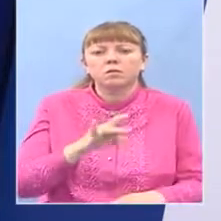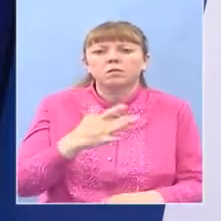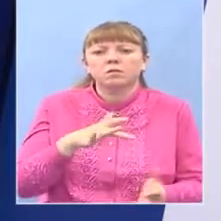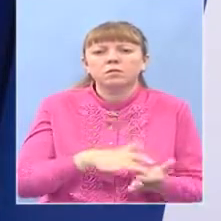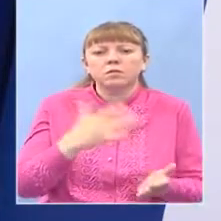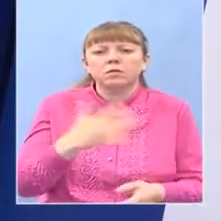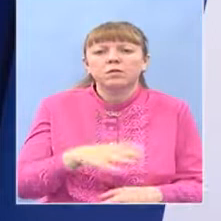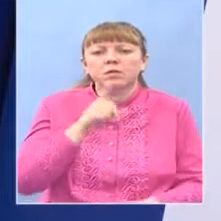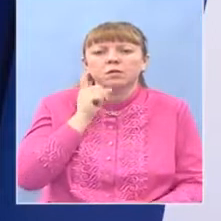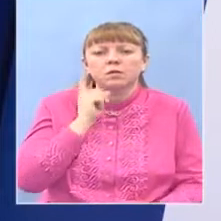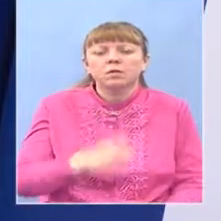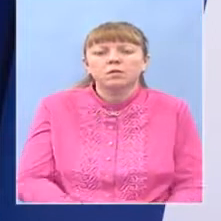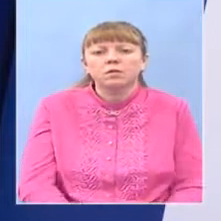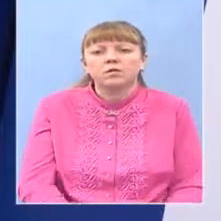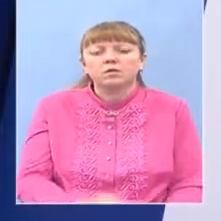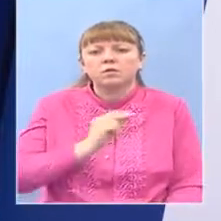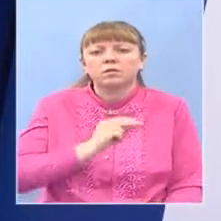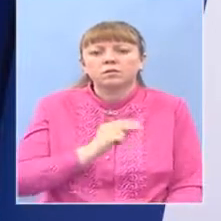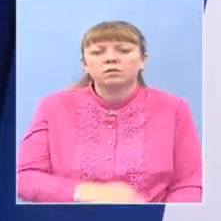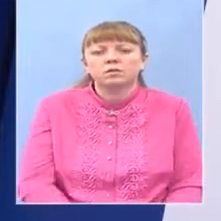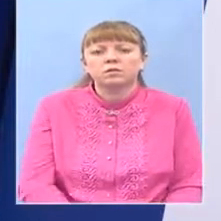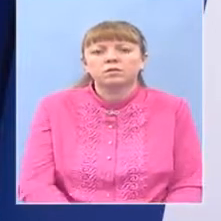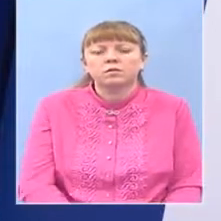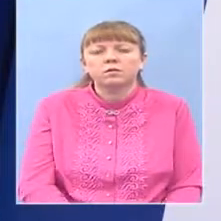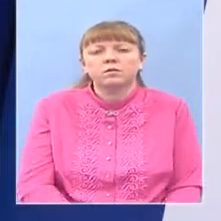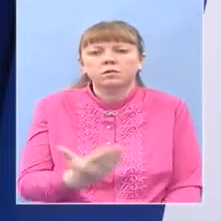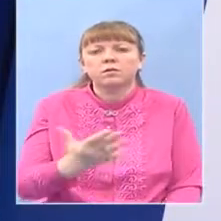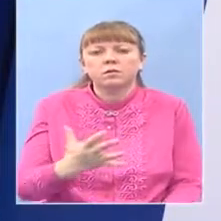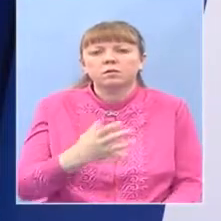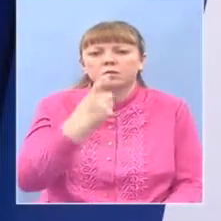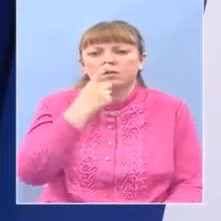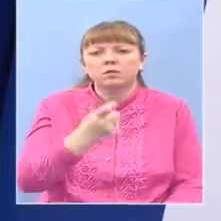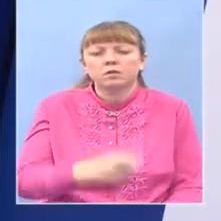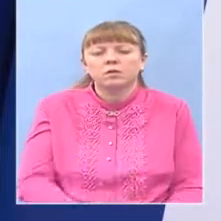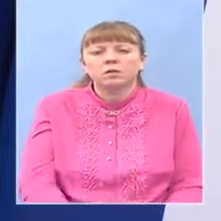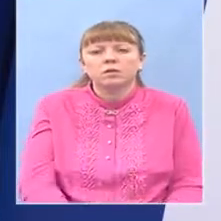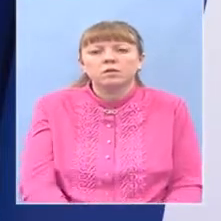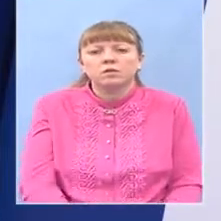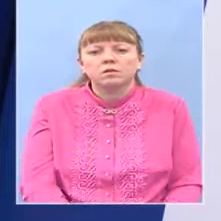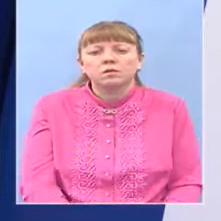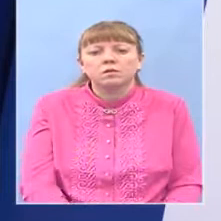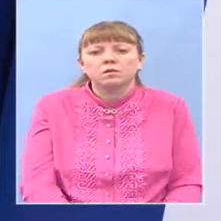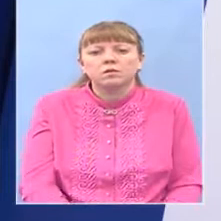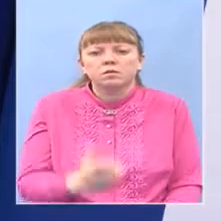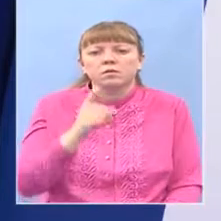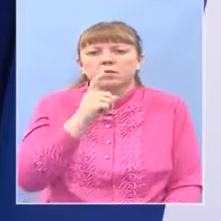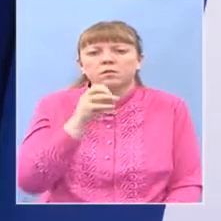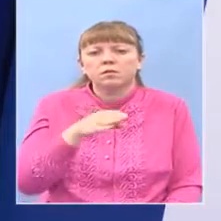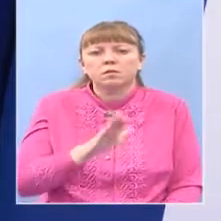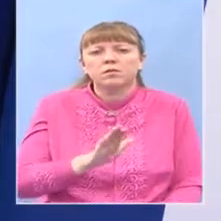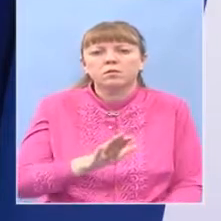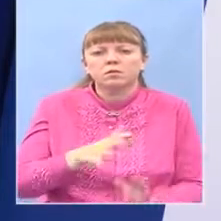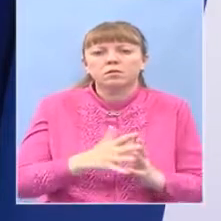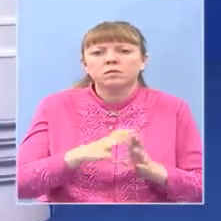центры молодежные, мы работаем как раз-таки для того, чтобы их больше информировать. Причем в этом году малые гранты мы инициировали только для